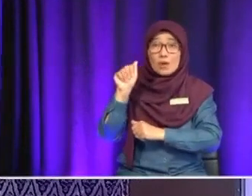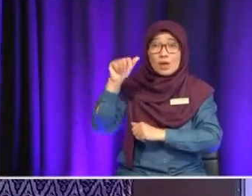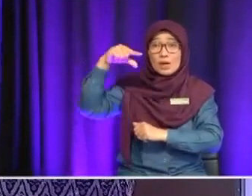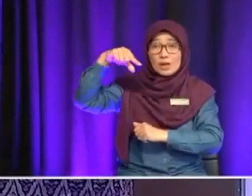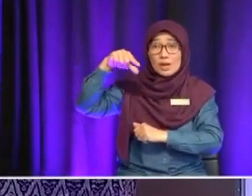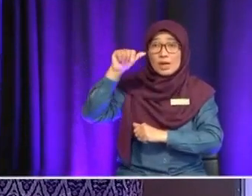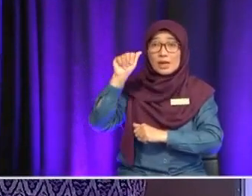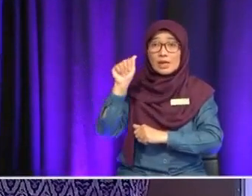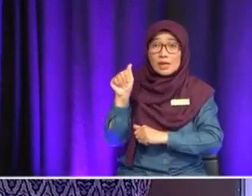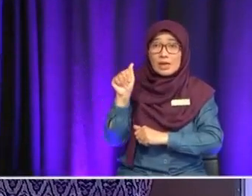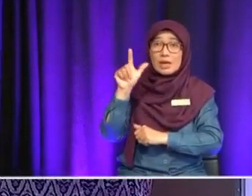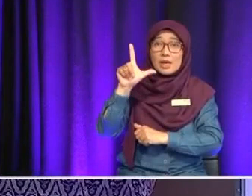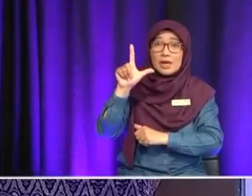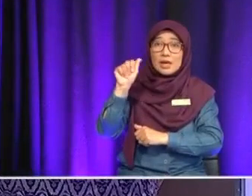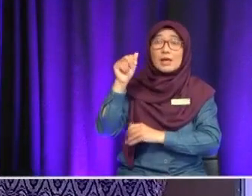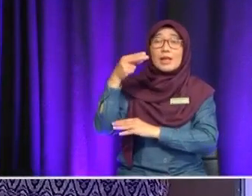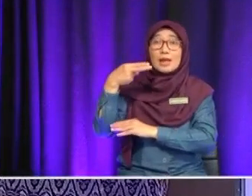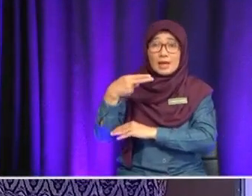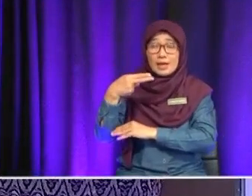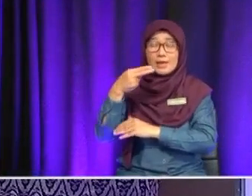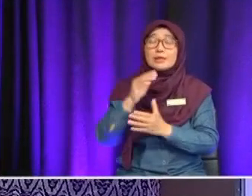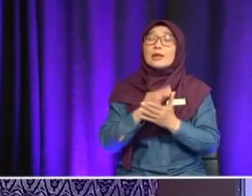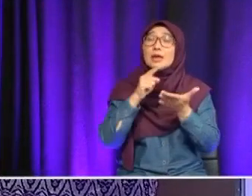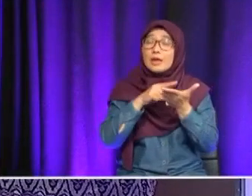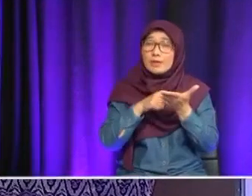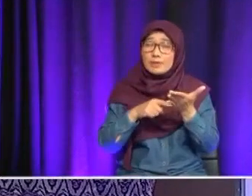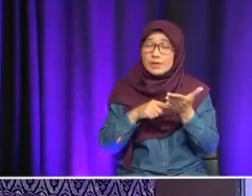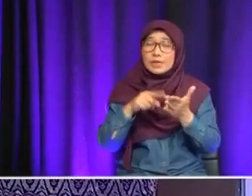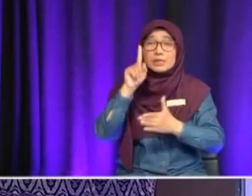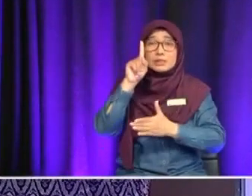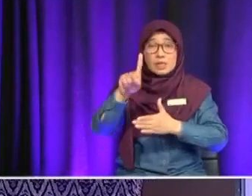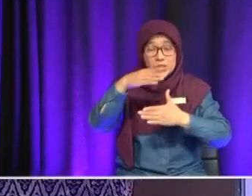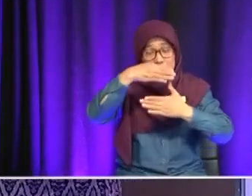Wakalah wakil. Apakah itu akad wakalah? Iaitu satu pihak